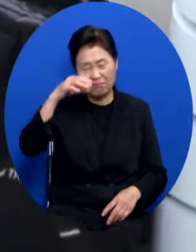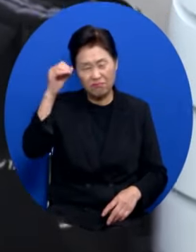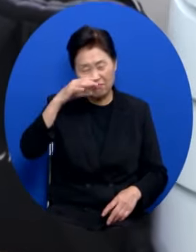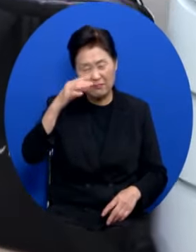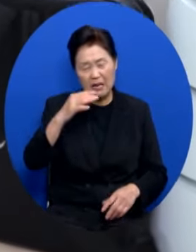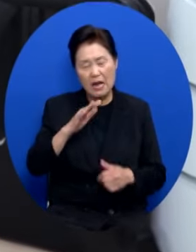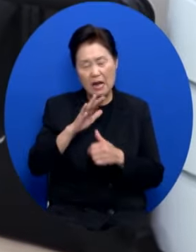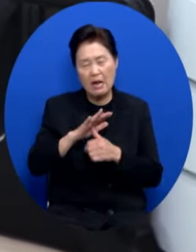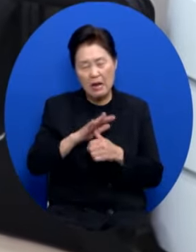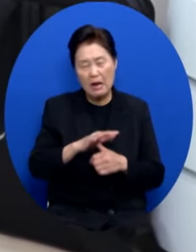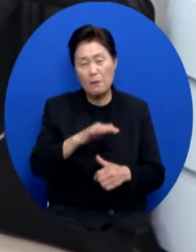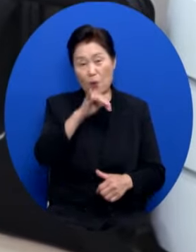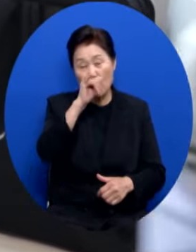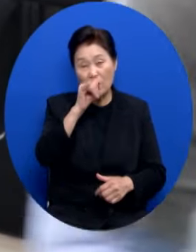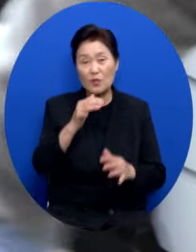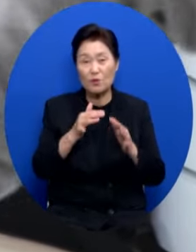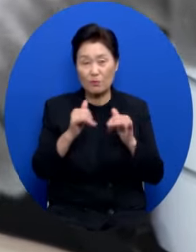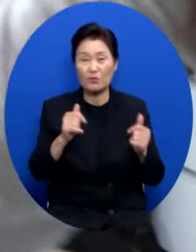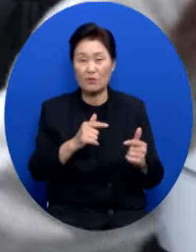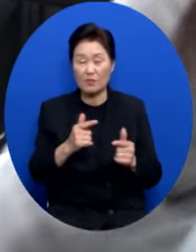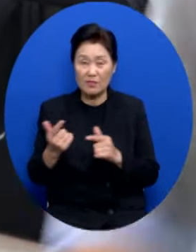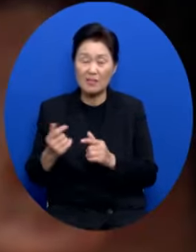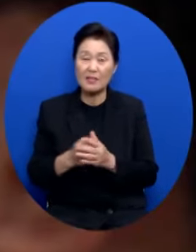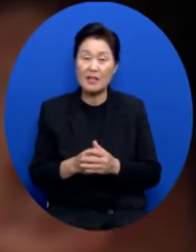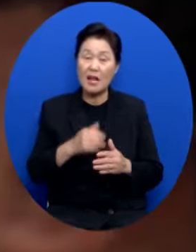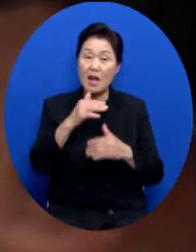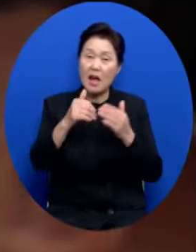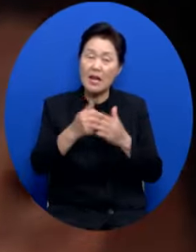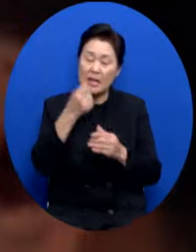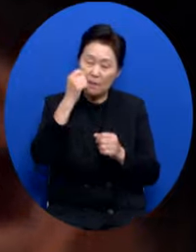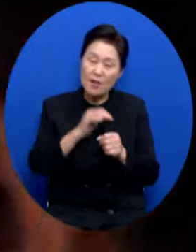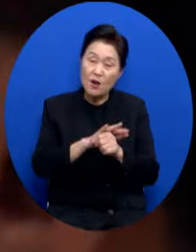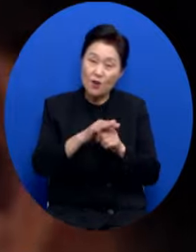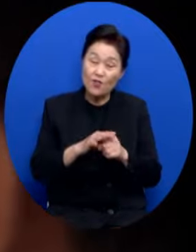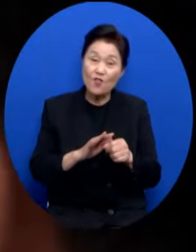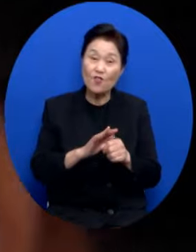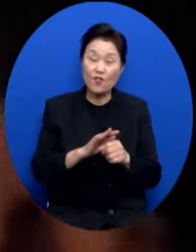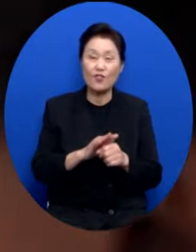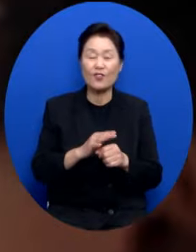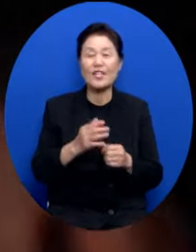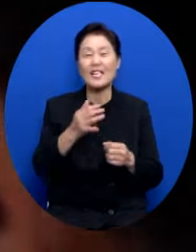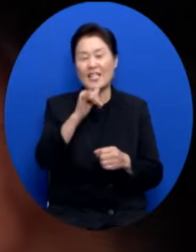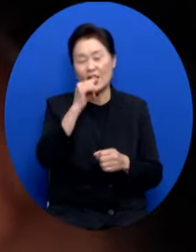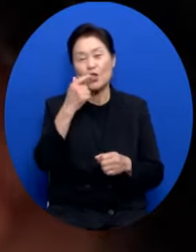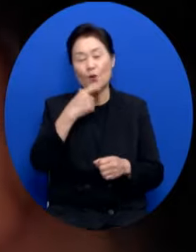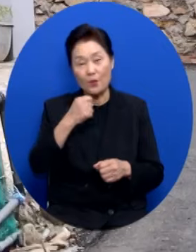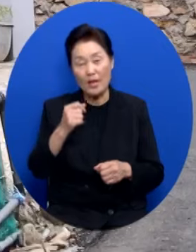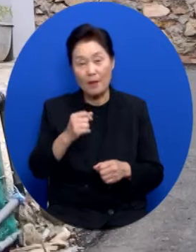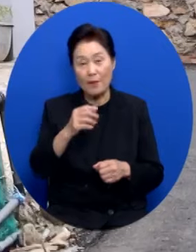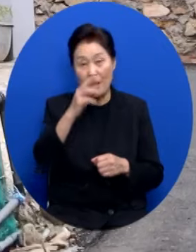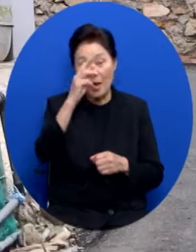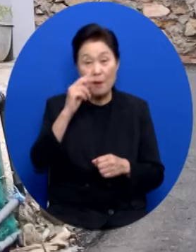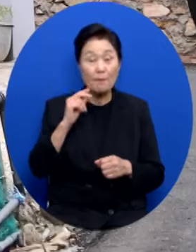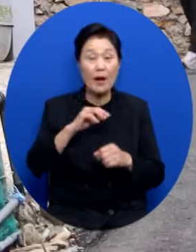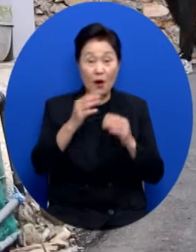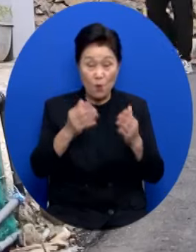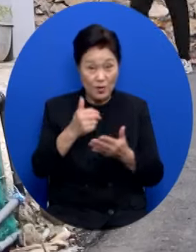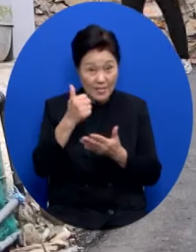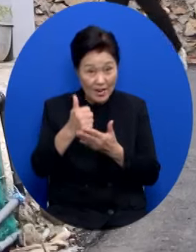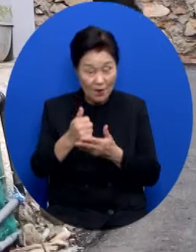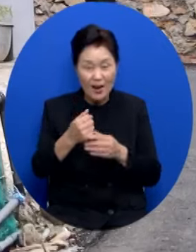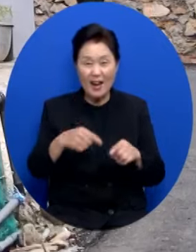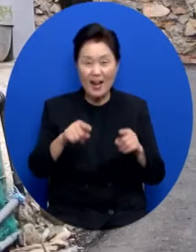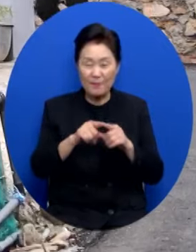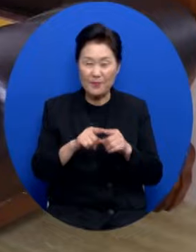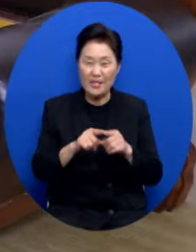등 그 고단하고 아픈 인생에 하나님의 긍휼과 사랑이 닿기를 기도하며 박정욱 원장과 의료진들은 세심히